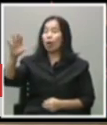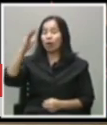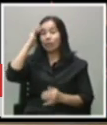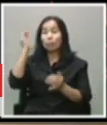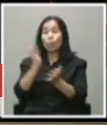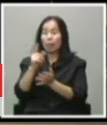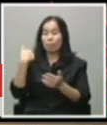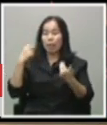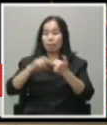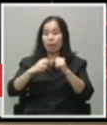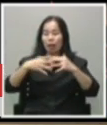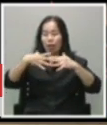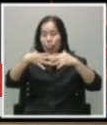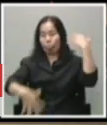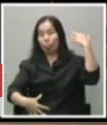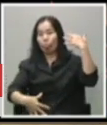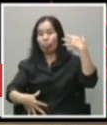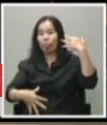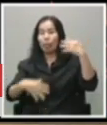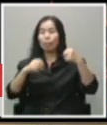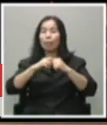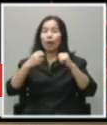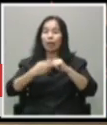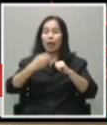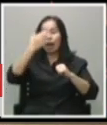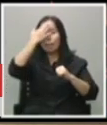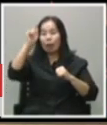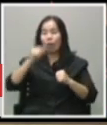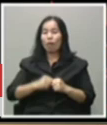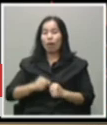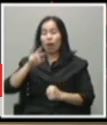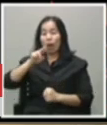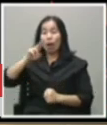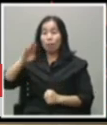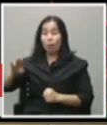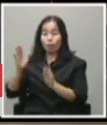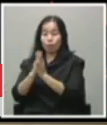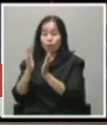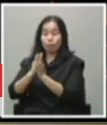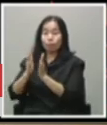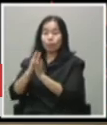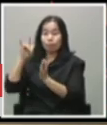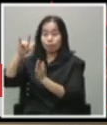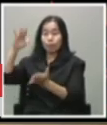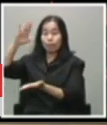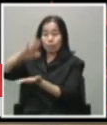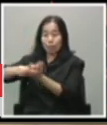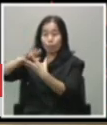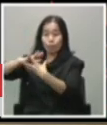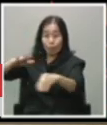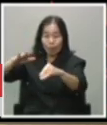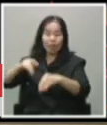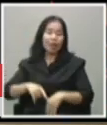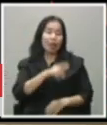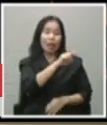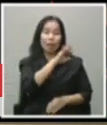เชื่อมต่อเพราะระบบสารสนเทศตรวจคนเข้าเมืองเนี่ยกับระบบไบโอเมตริกเข้ากันไม่ได้